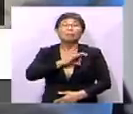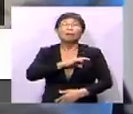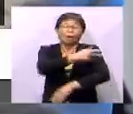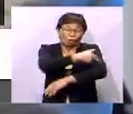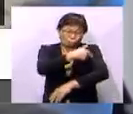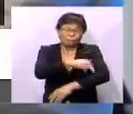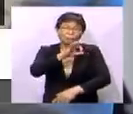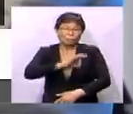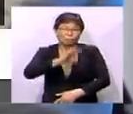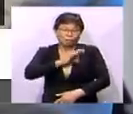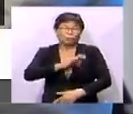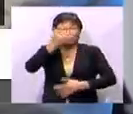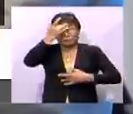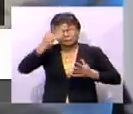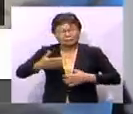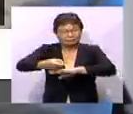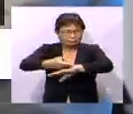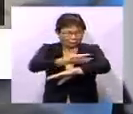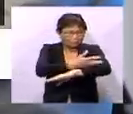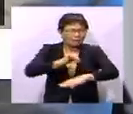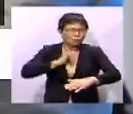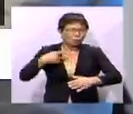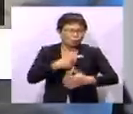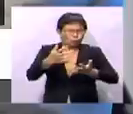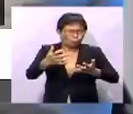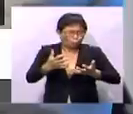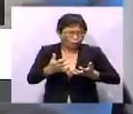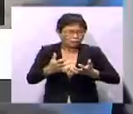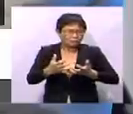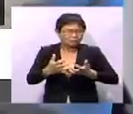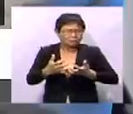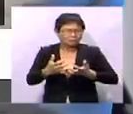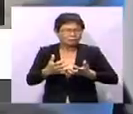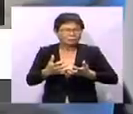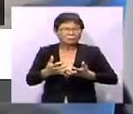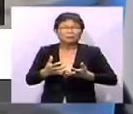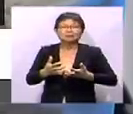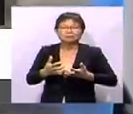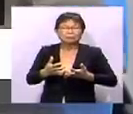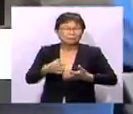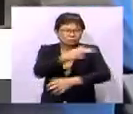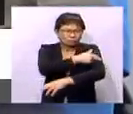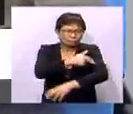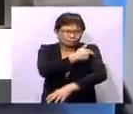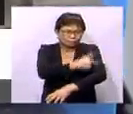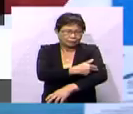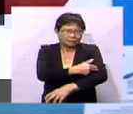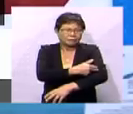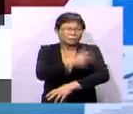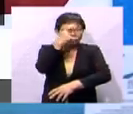and their families. We want this hospital to benefit poor cancer sufferers and their families.